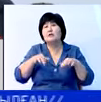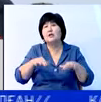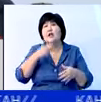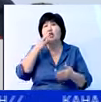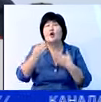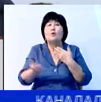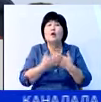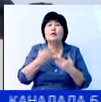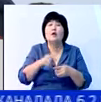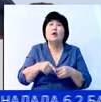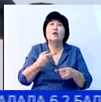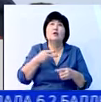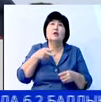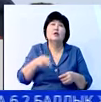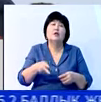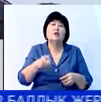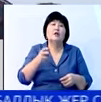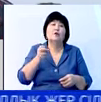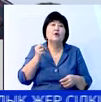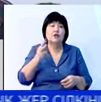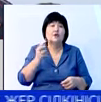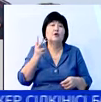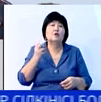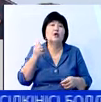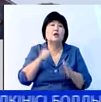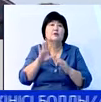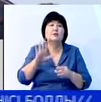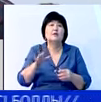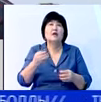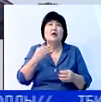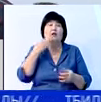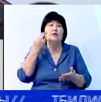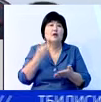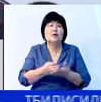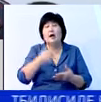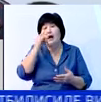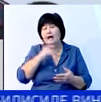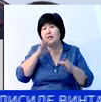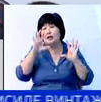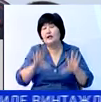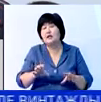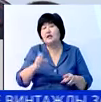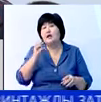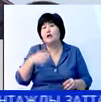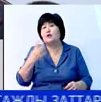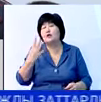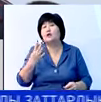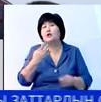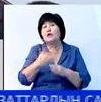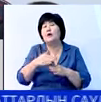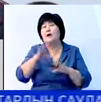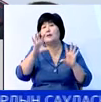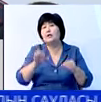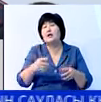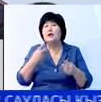жауаптылыққа тартылып, оған 12.625 теңге айыппұл салынған. Жоғарыдағылардың негізінде Қазақстан Республикасы қылмыстық кодексінің 44-ші бабын басшылыққа алып, бас